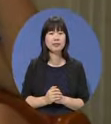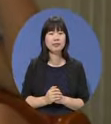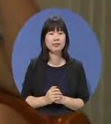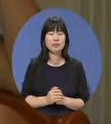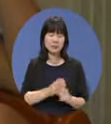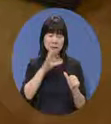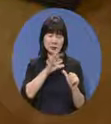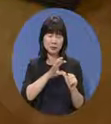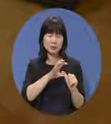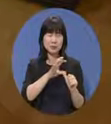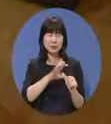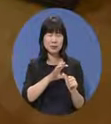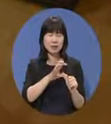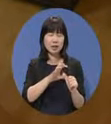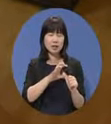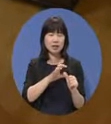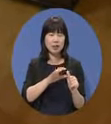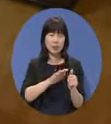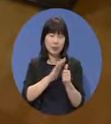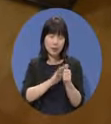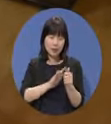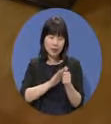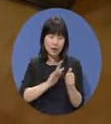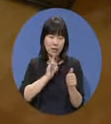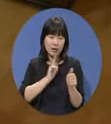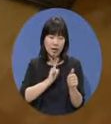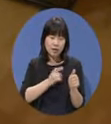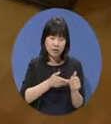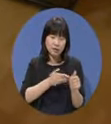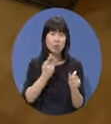혼을 내고 타일러 봐도 고쳐지지 않는 호은이의 행동.